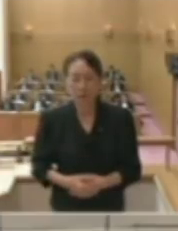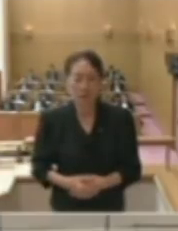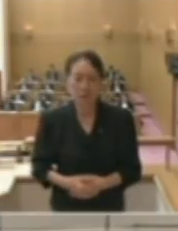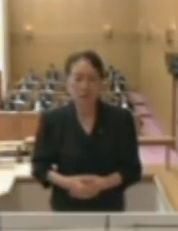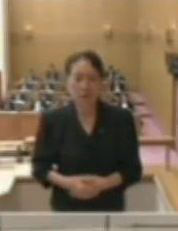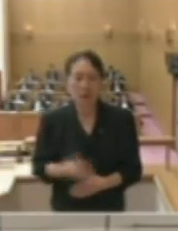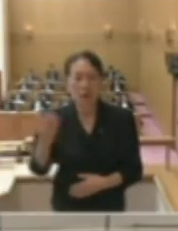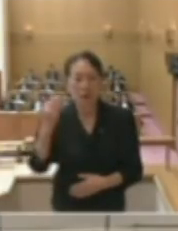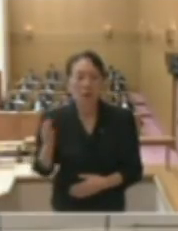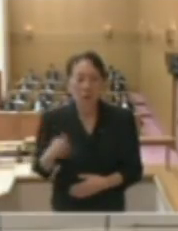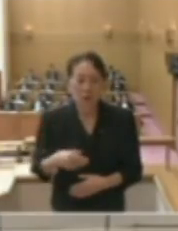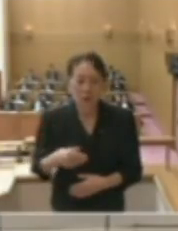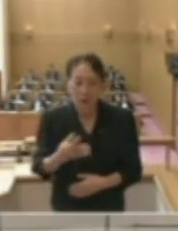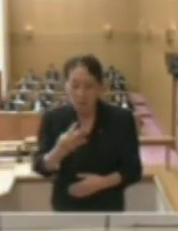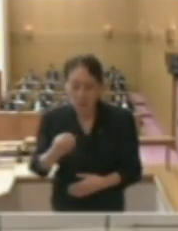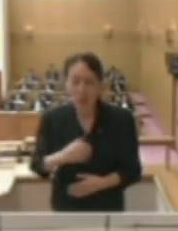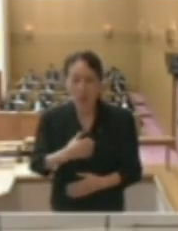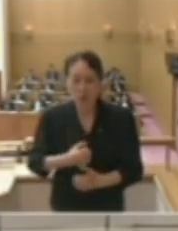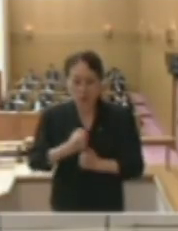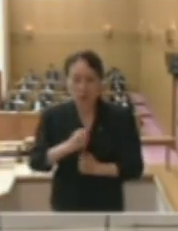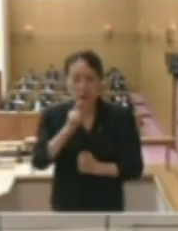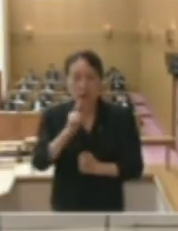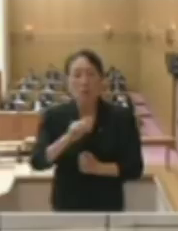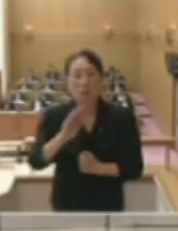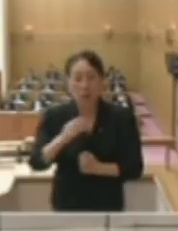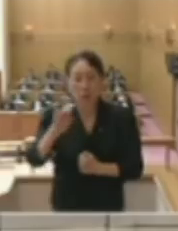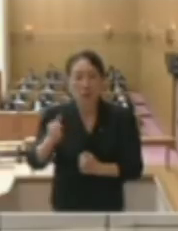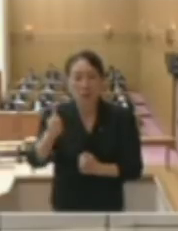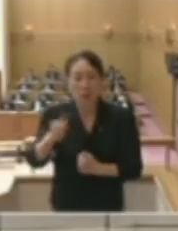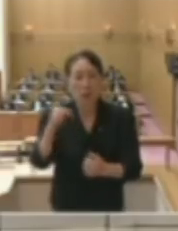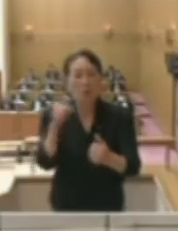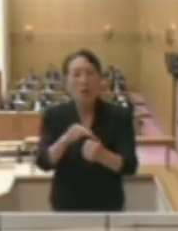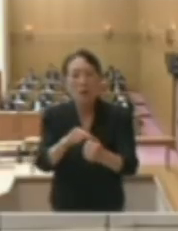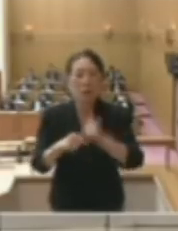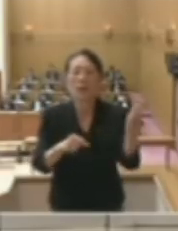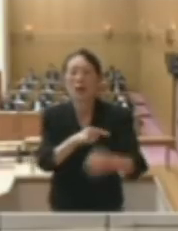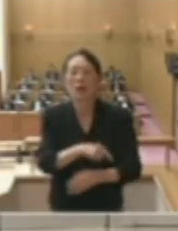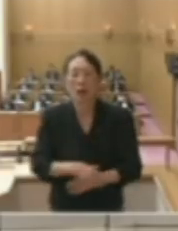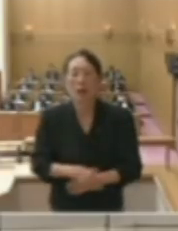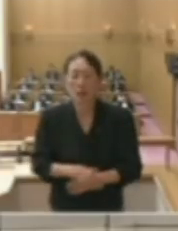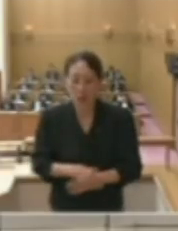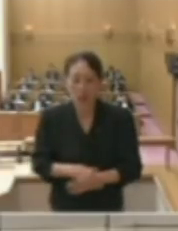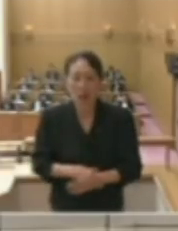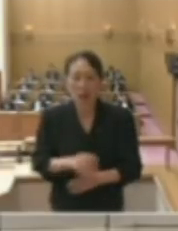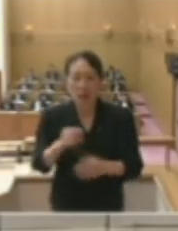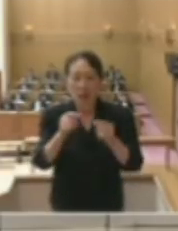先ほど来再三注意をさせていただきましたが、議長の命令に従わないので発言の中止を求めます